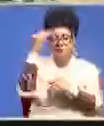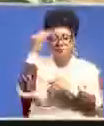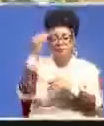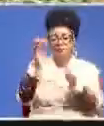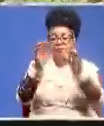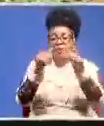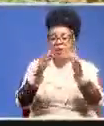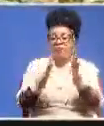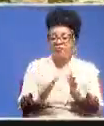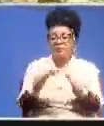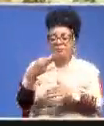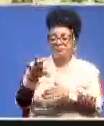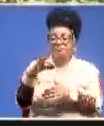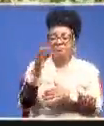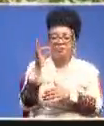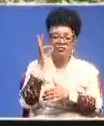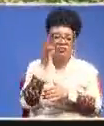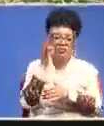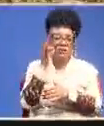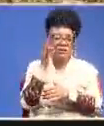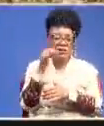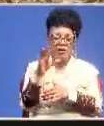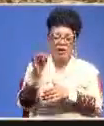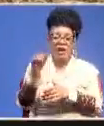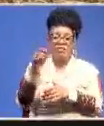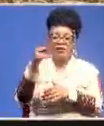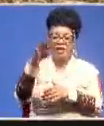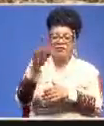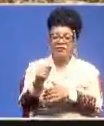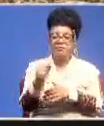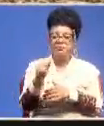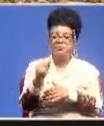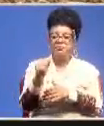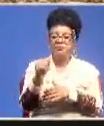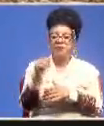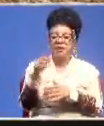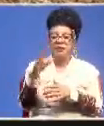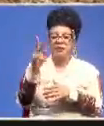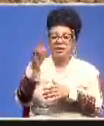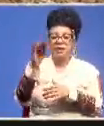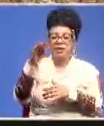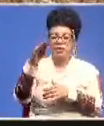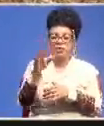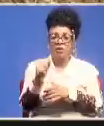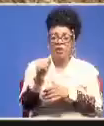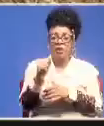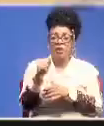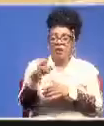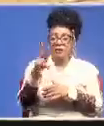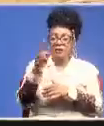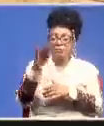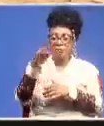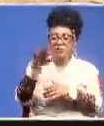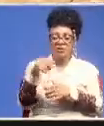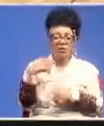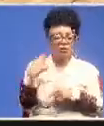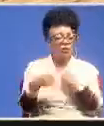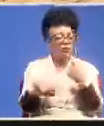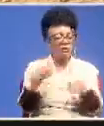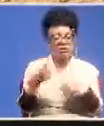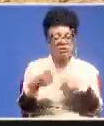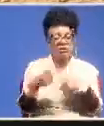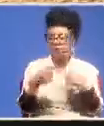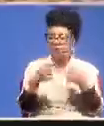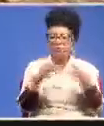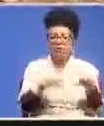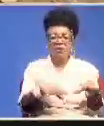Wakulima wa mboga na matunda katika maeneo ya Athiriva, Matikoni na Kianginywa huko Kibwezi wanaendelea kukadiria